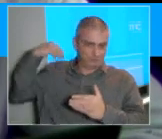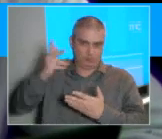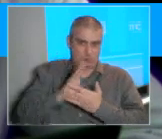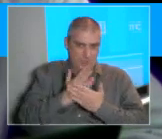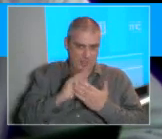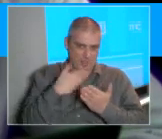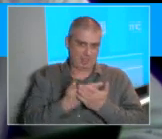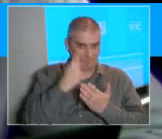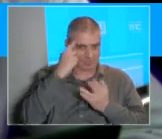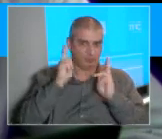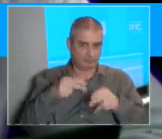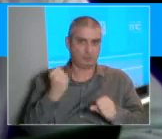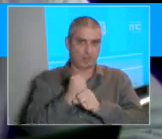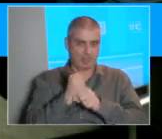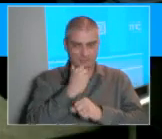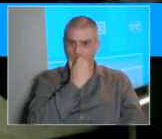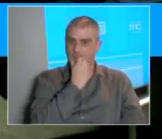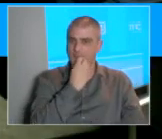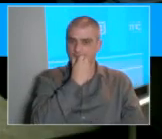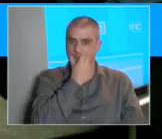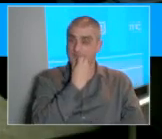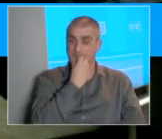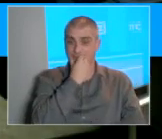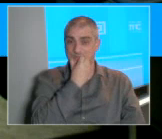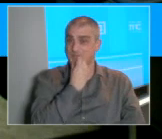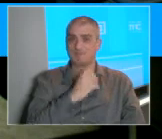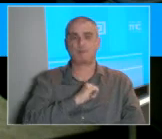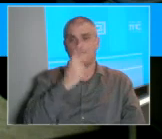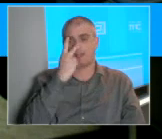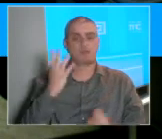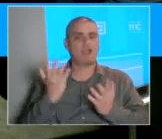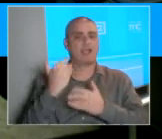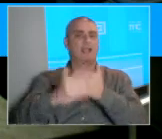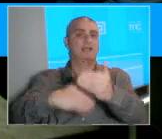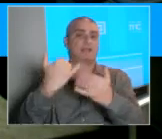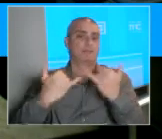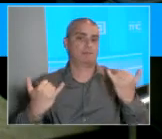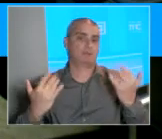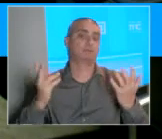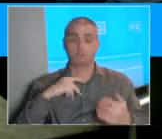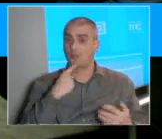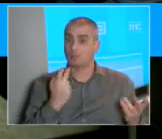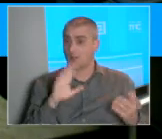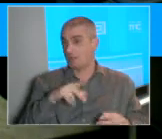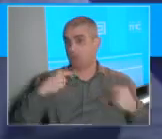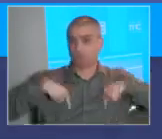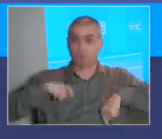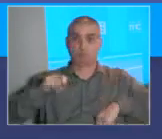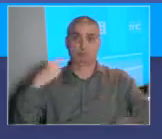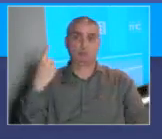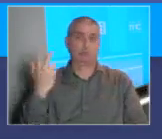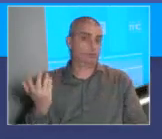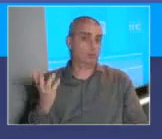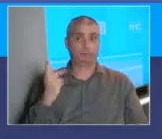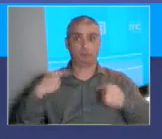החליט בחוות הדעת שלו שאפשר לכנס את ועדת הכנסת, לכן יהיה מעניין מאוד לראות לאן זה יתפתח, וגם, וצריך לומר גם על אדלשטיין עצמו, כלומר,